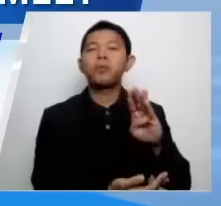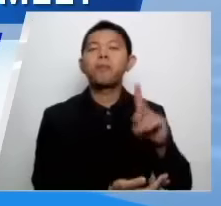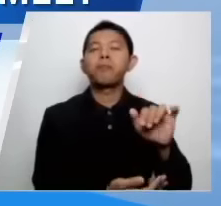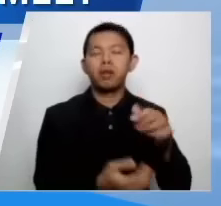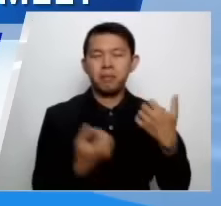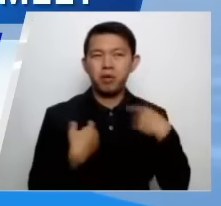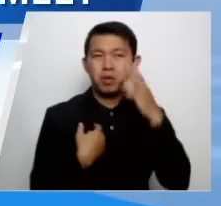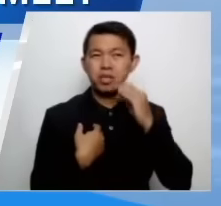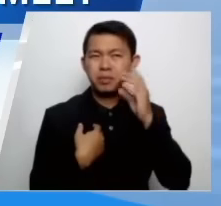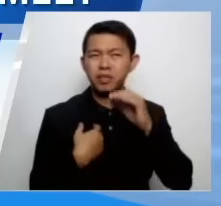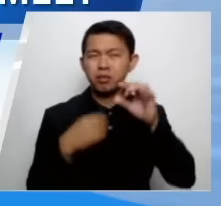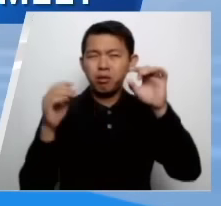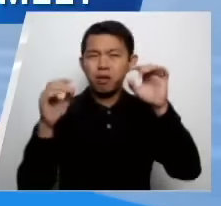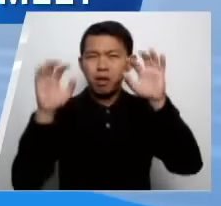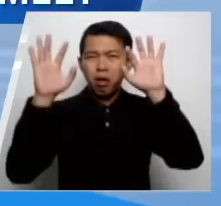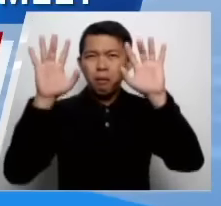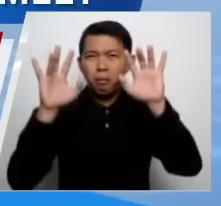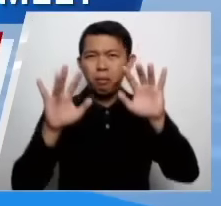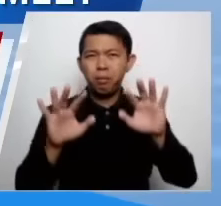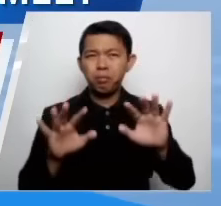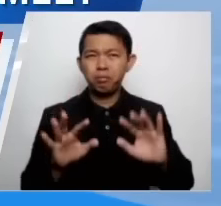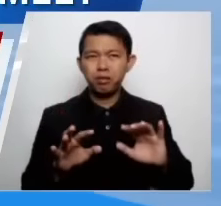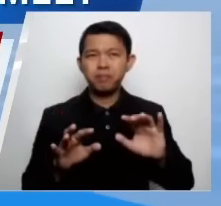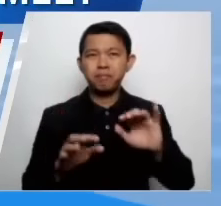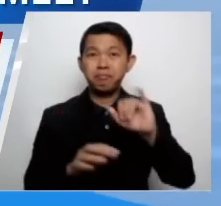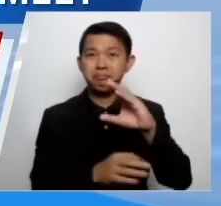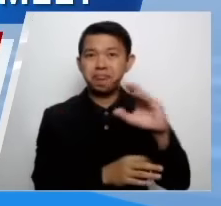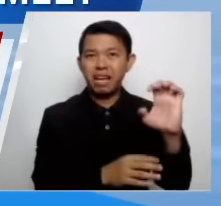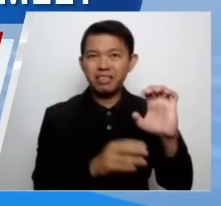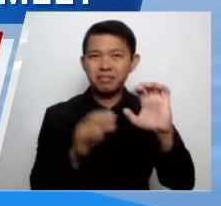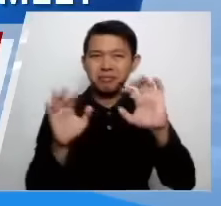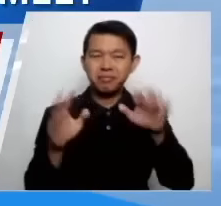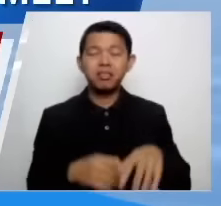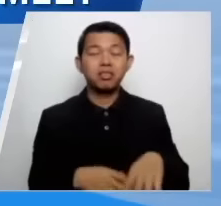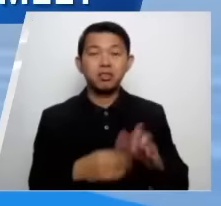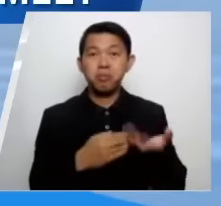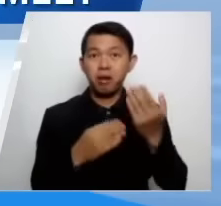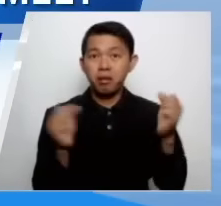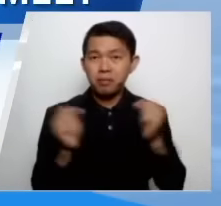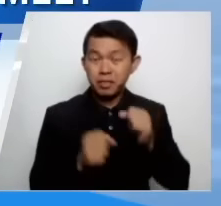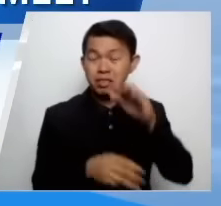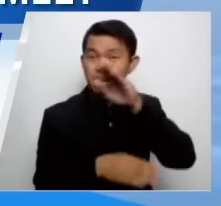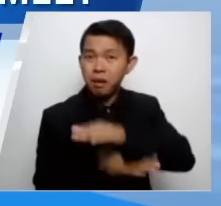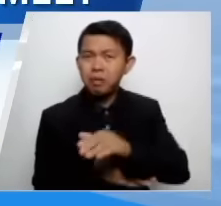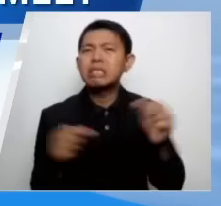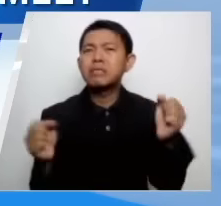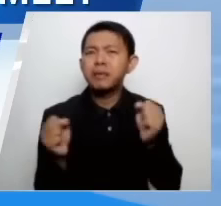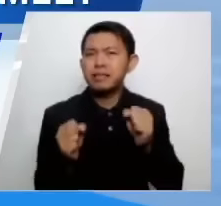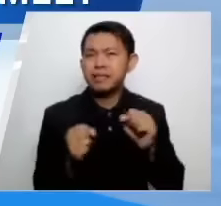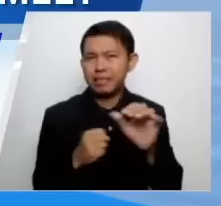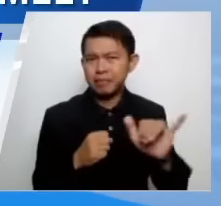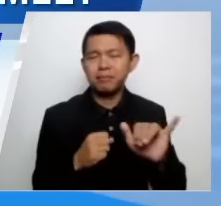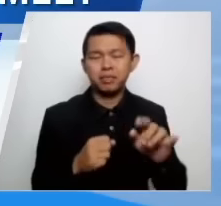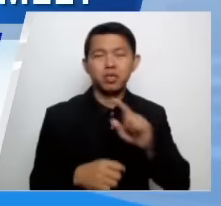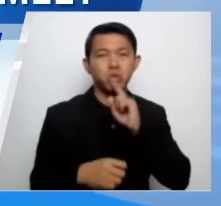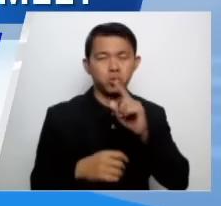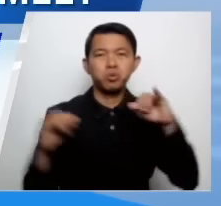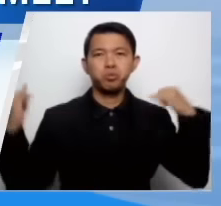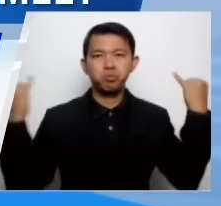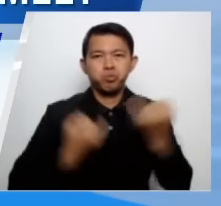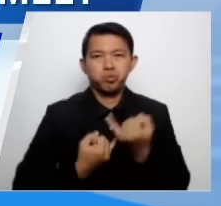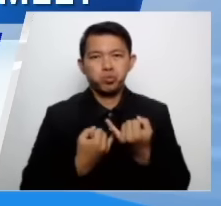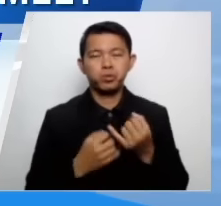Sa umaga, malamig. Tapos sa hapon, malamig din. Kaya naka-jacket talaga. Sabi ng PAGASA,